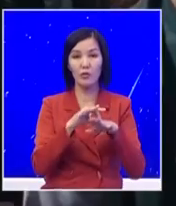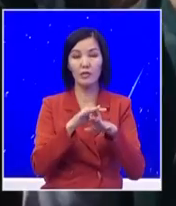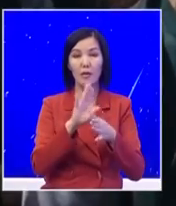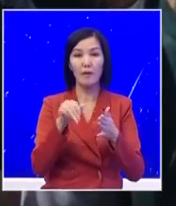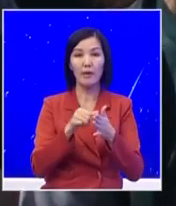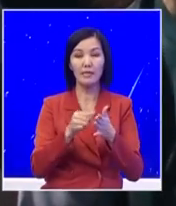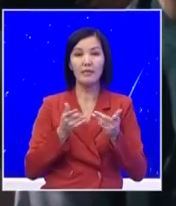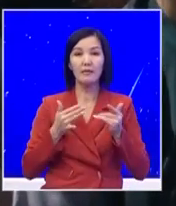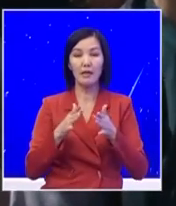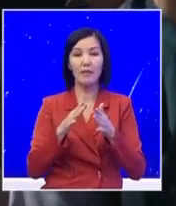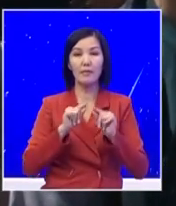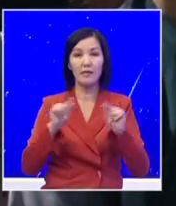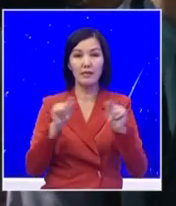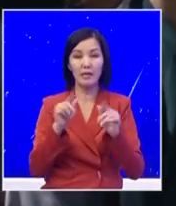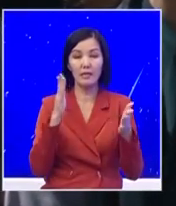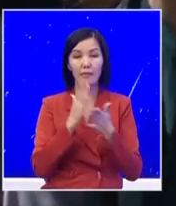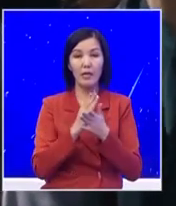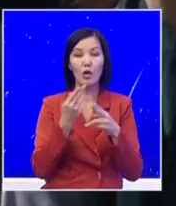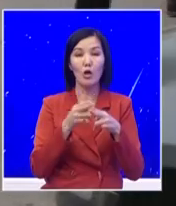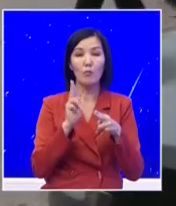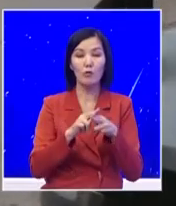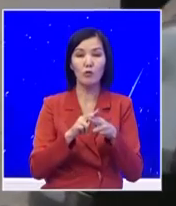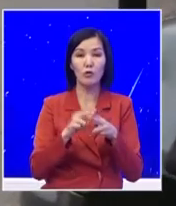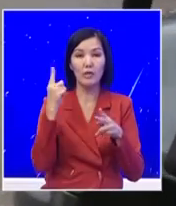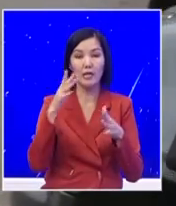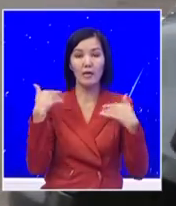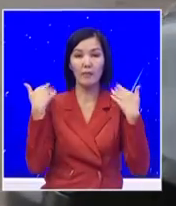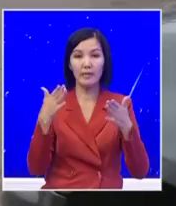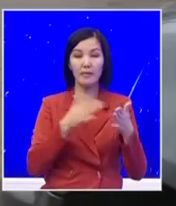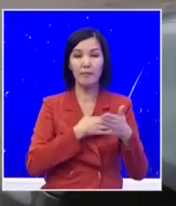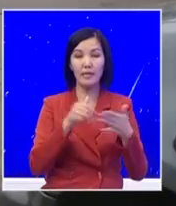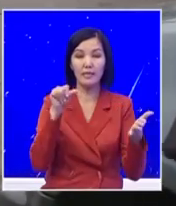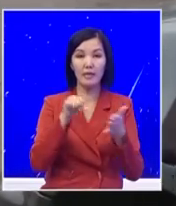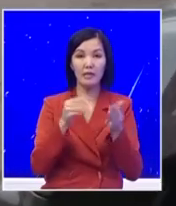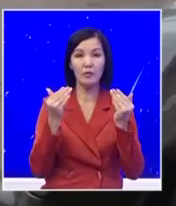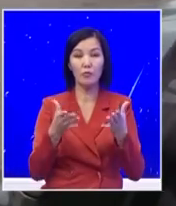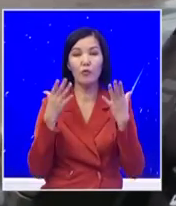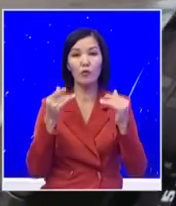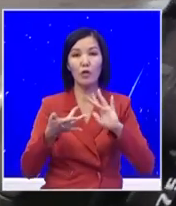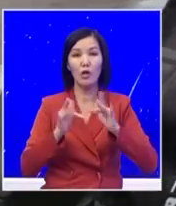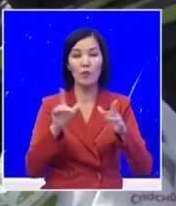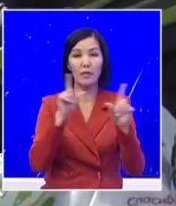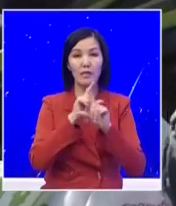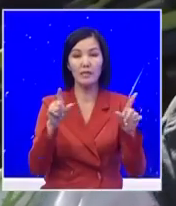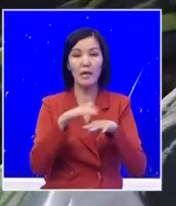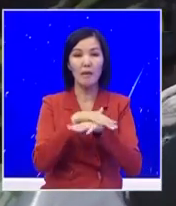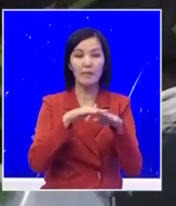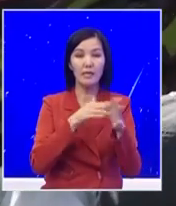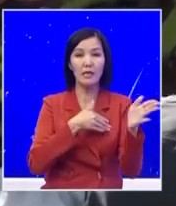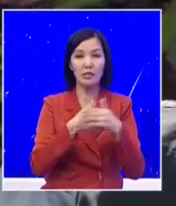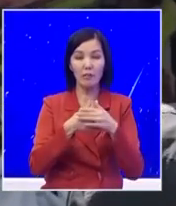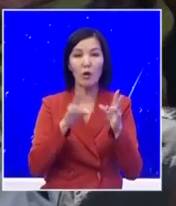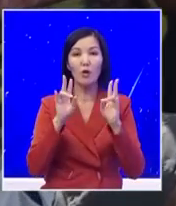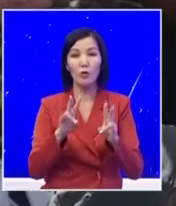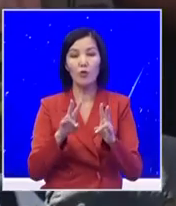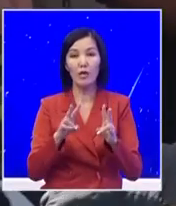талапты барынша насихаттап келеді. Бұл жолда игі бастамаға білексі бана кірісті. Бүгінде әлеуметтік нысандар мен базарлар жабық. Десе